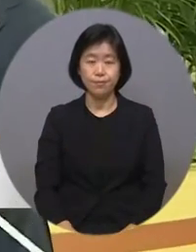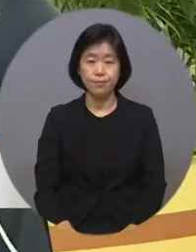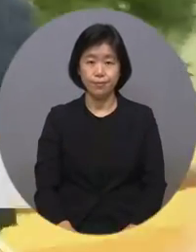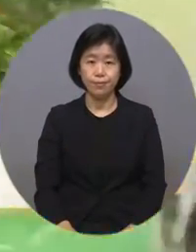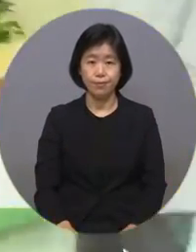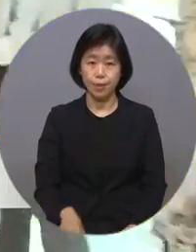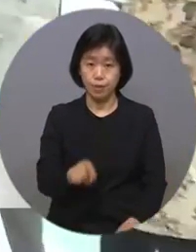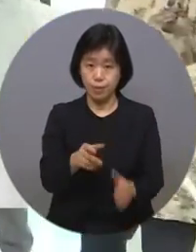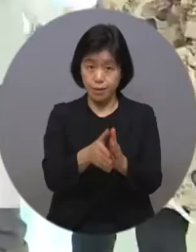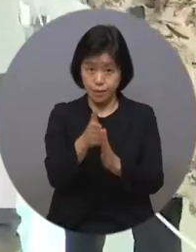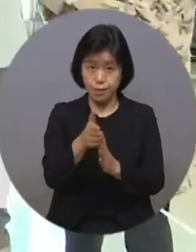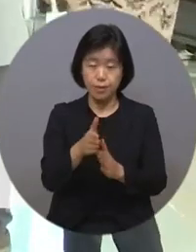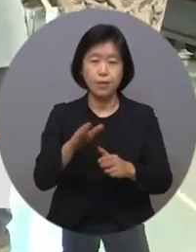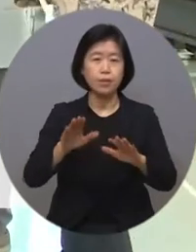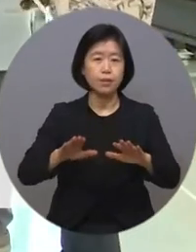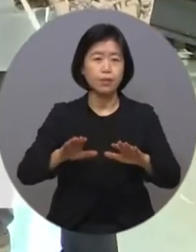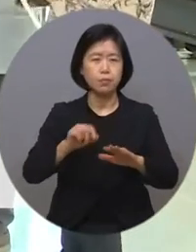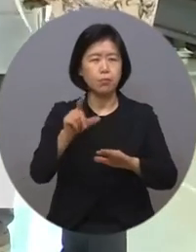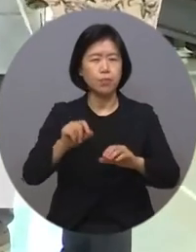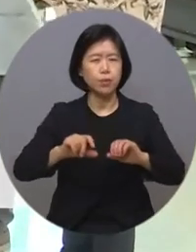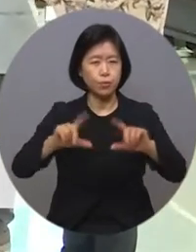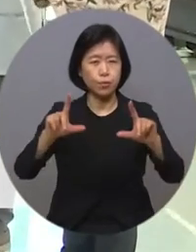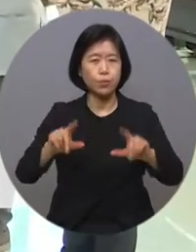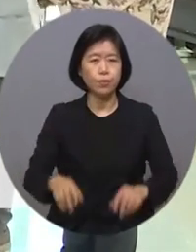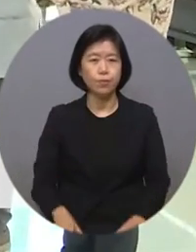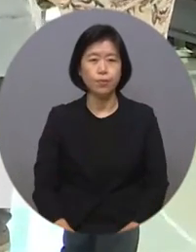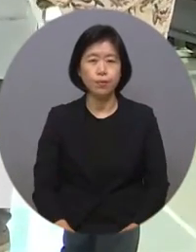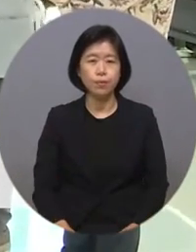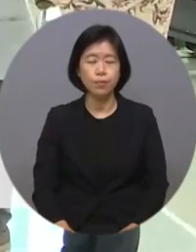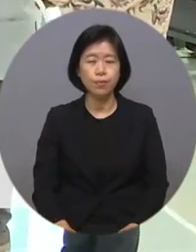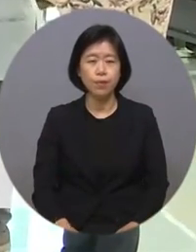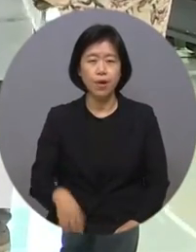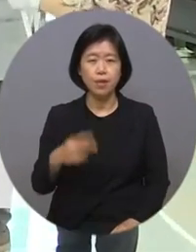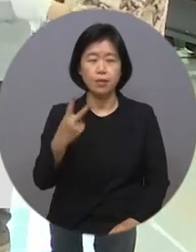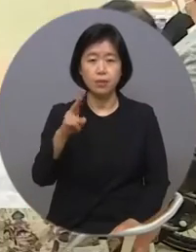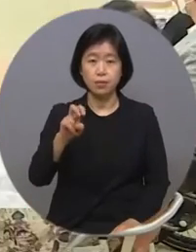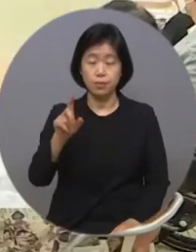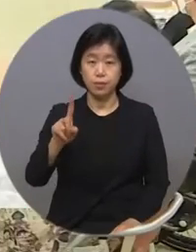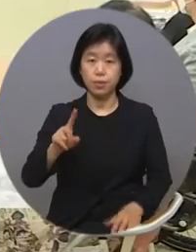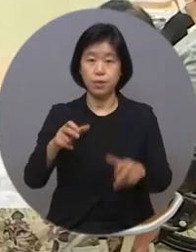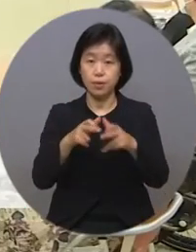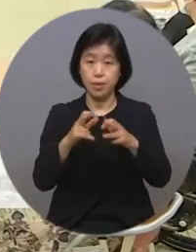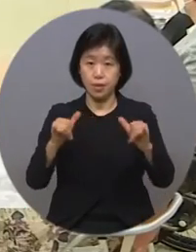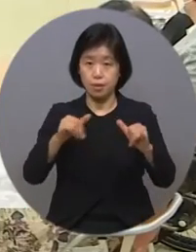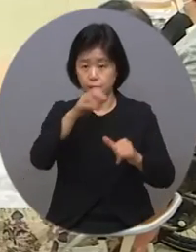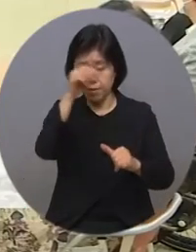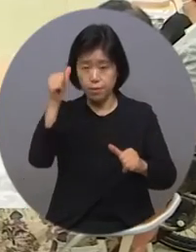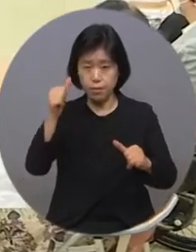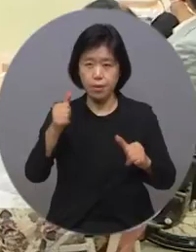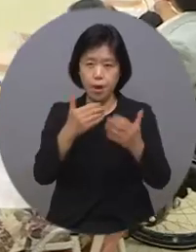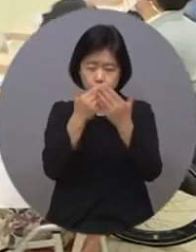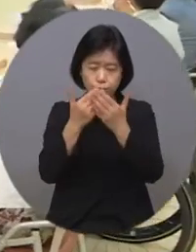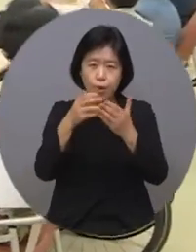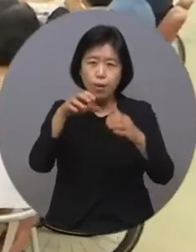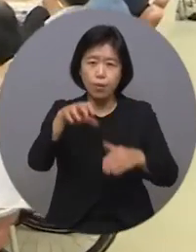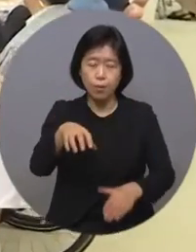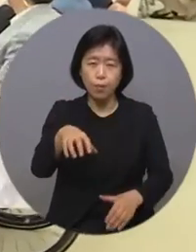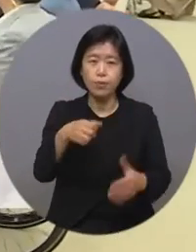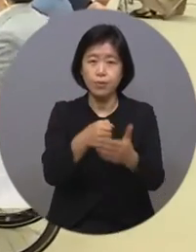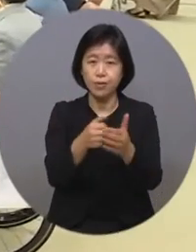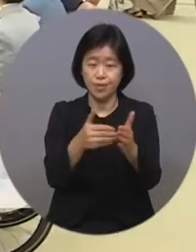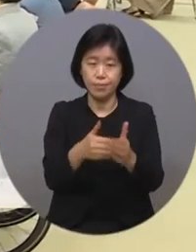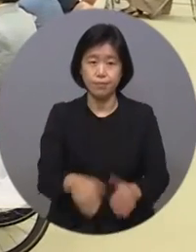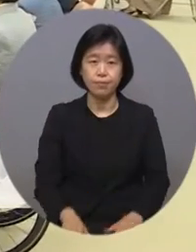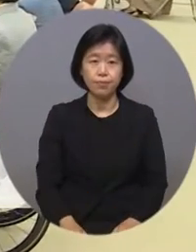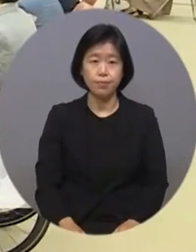순천시가 이달 초 교육부 주관 2021년 장애인 평생학습 도시로 선정됐습니다. 이번 선정은 순천 시민